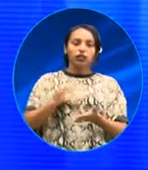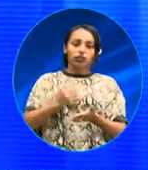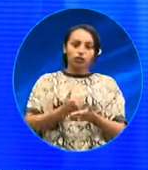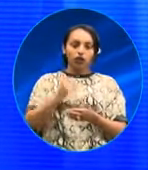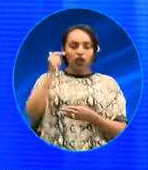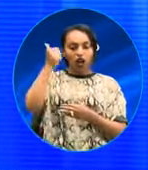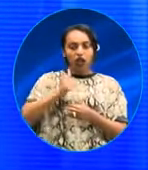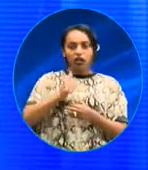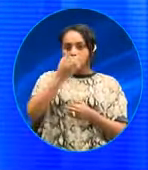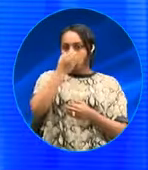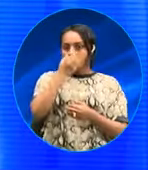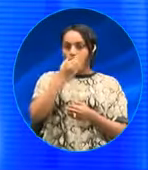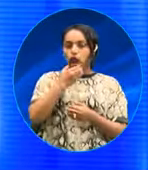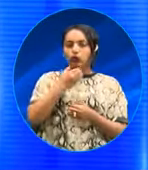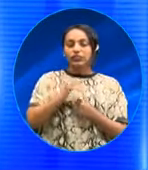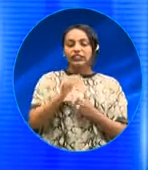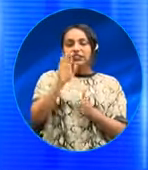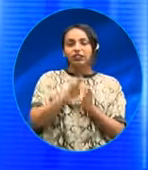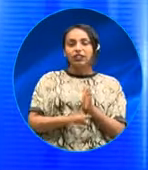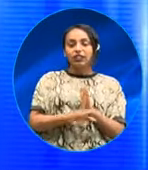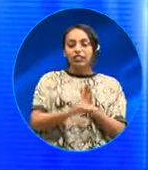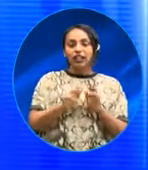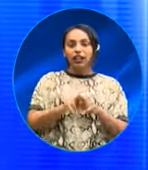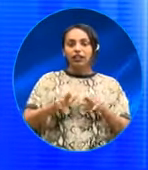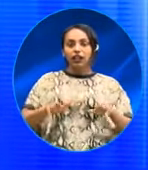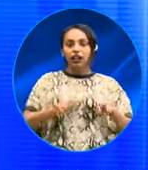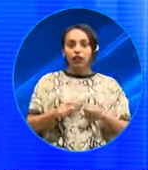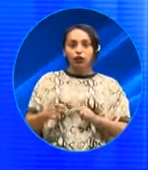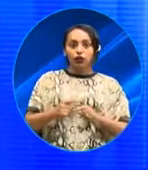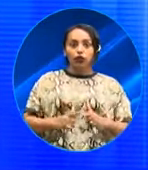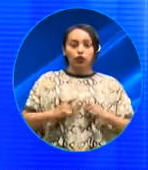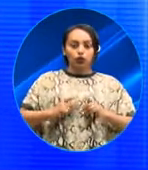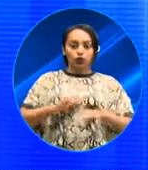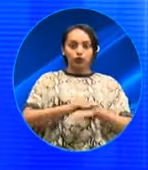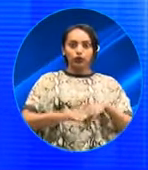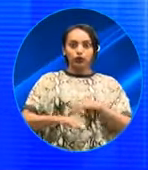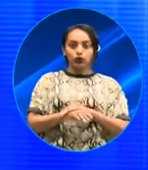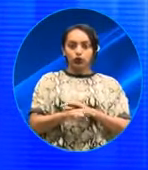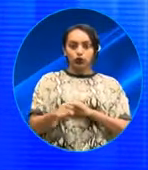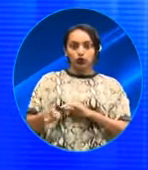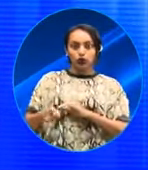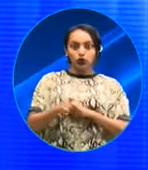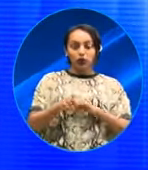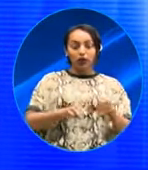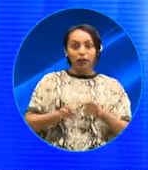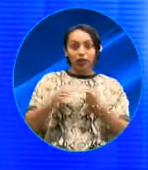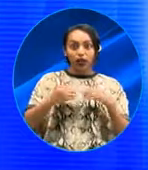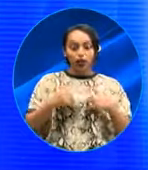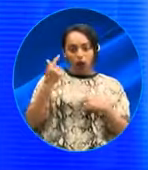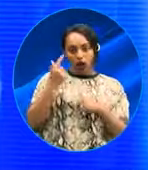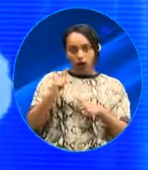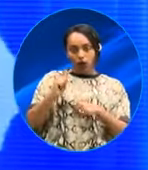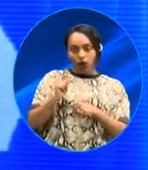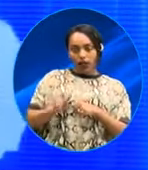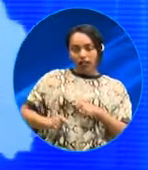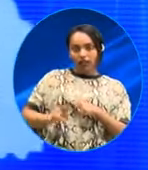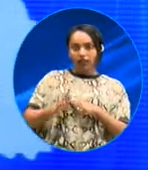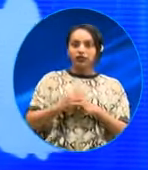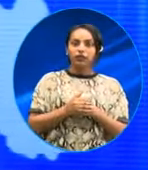ለከተማችን የአየር ሙቀቱን እንዲቀንስና የተረጋጋ እንዲሆን ለኑሮ ምቹ እንድትሆን የሚያደርጉ አረንጓዴ